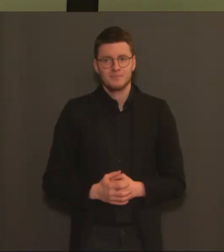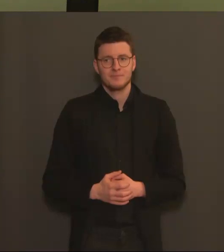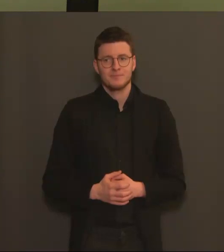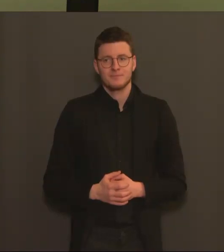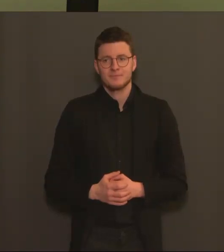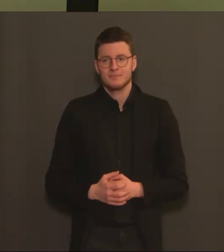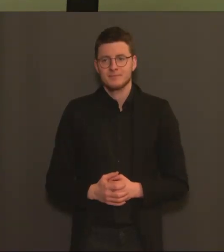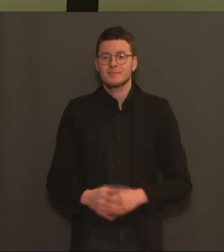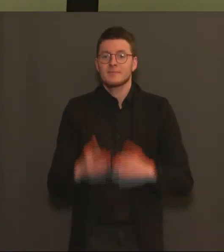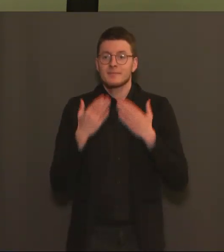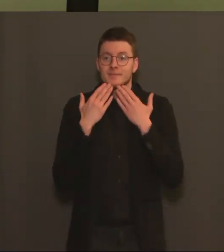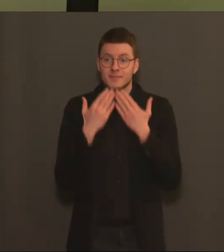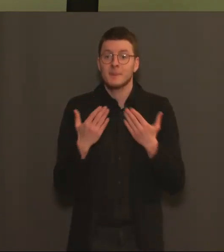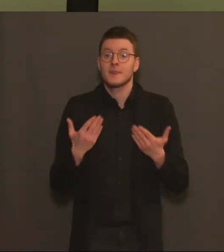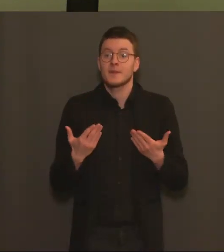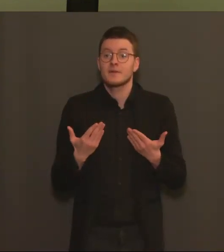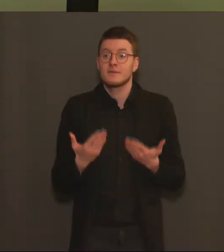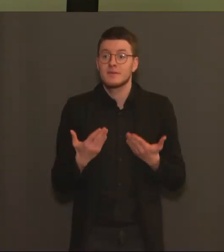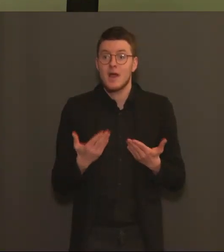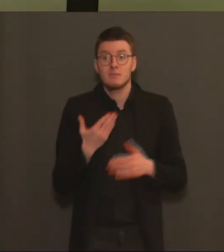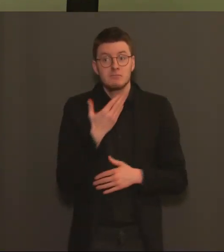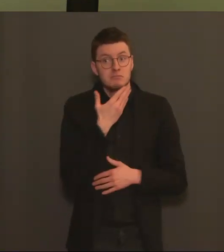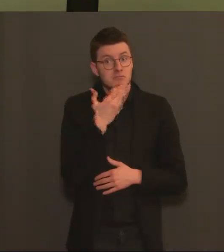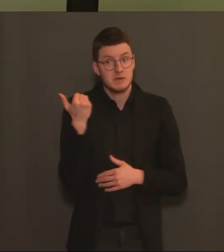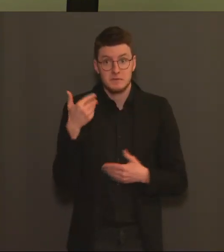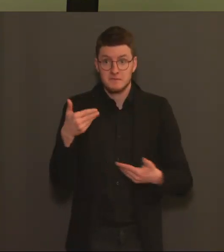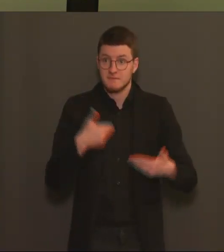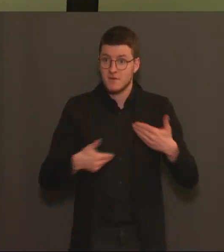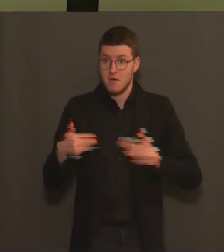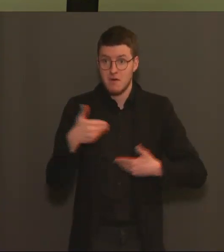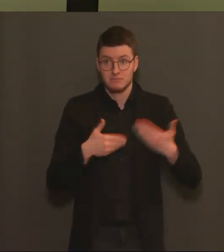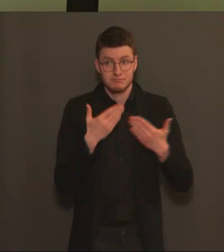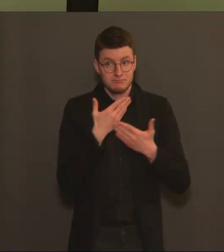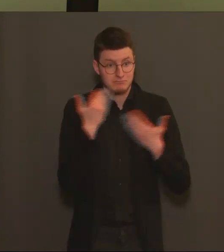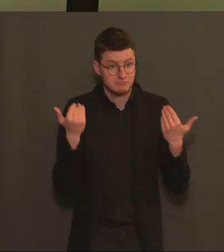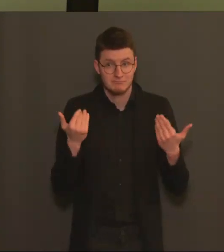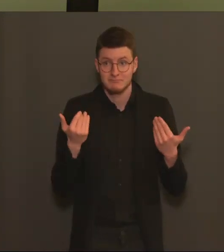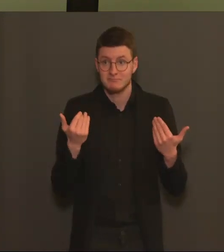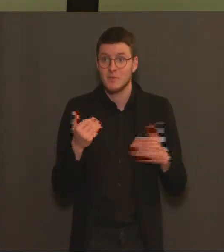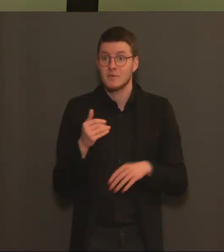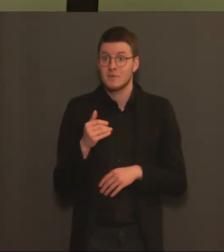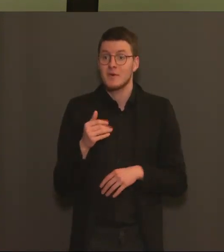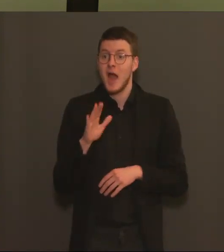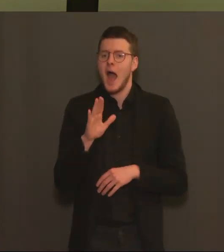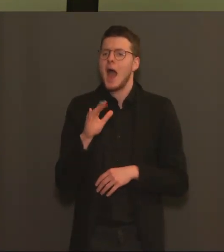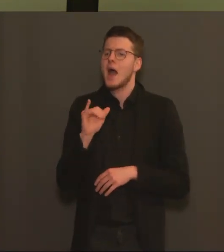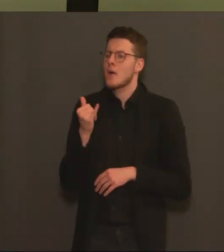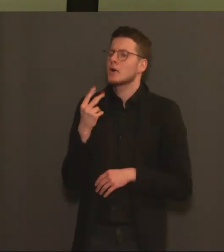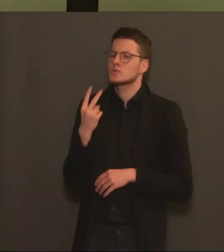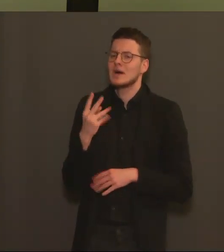Geen persvragen gekregen vandaag. Ja, 2? Oké.